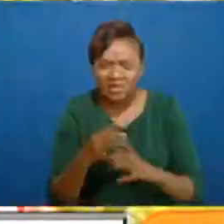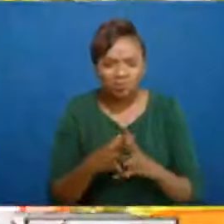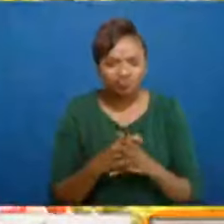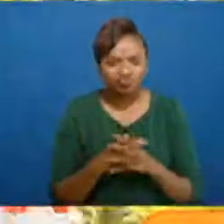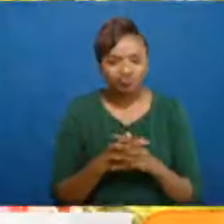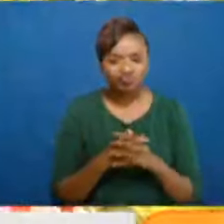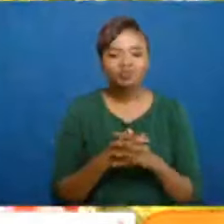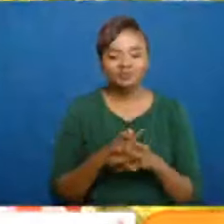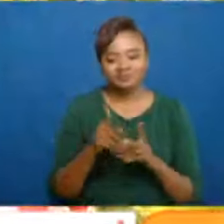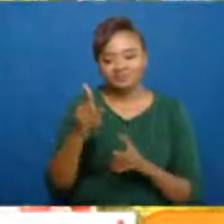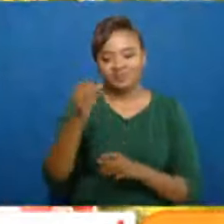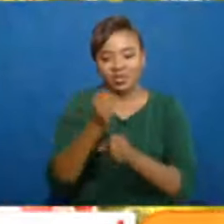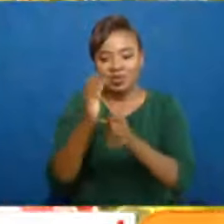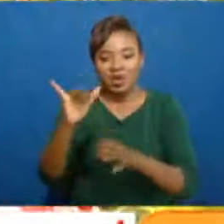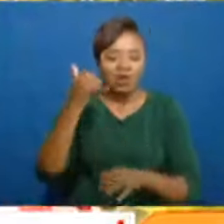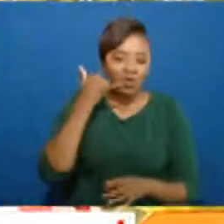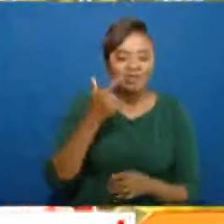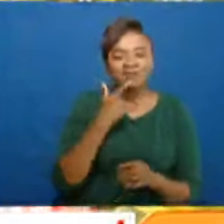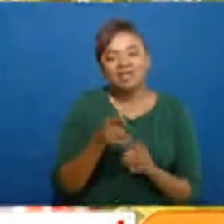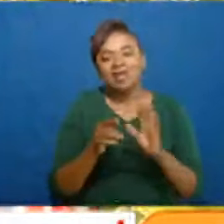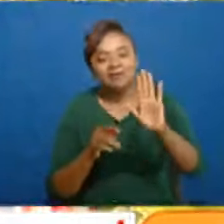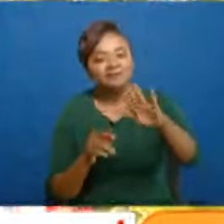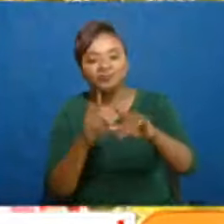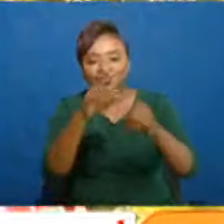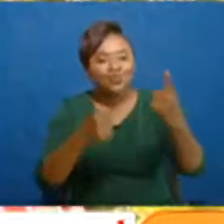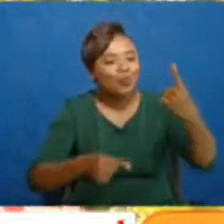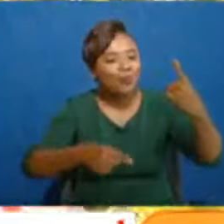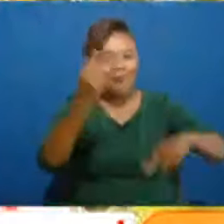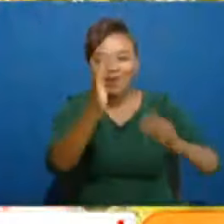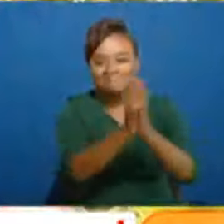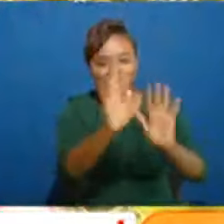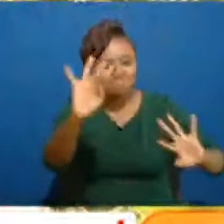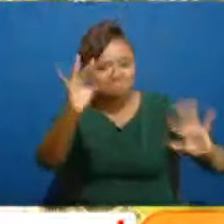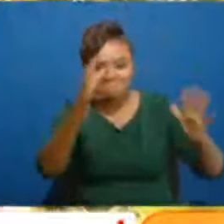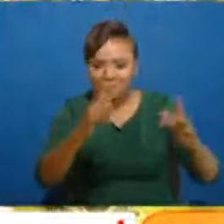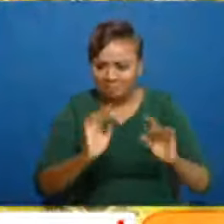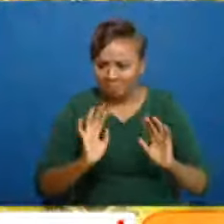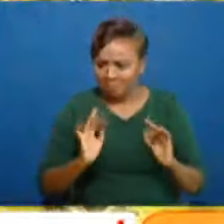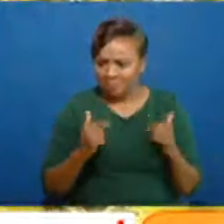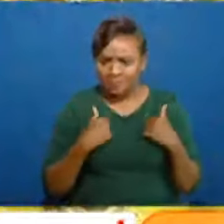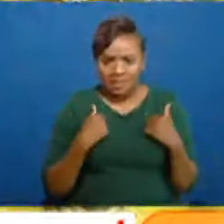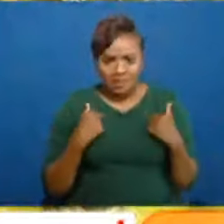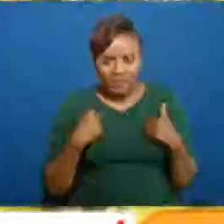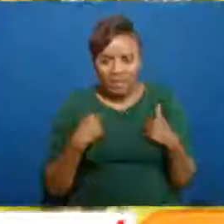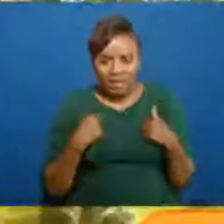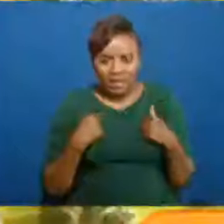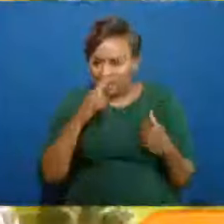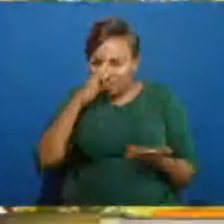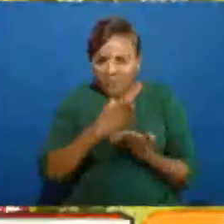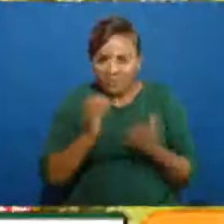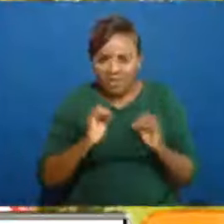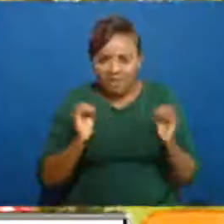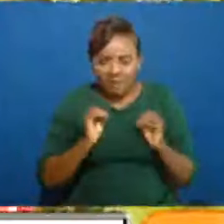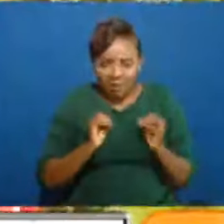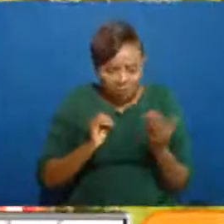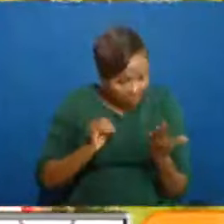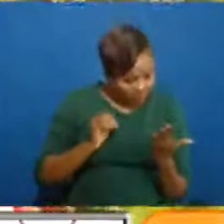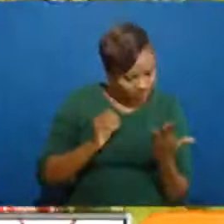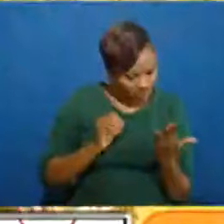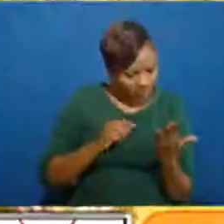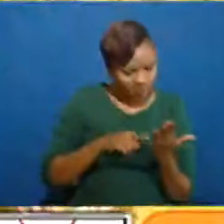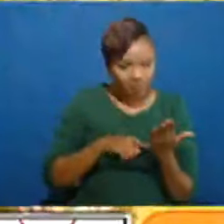care yao, akafurahi, akaniambia mimi ni milionia, na mimi hata sijaamini. Baadaye imeona pesa